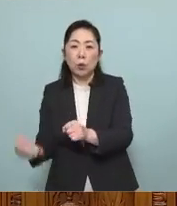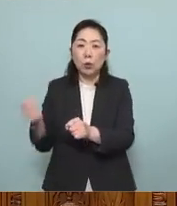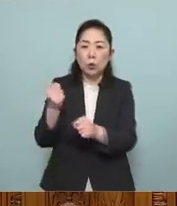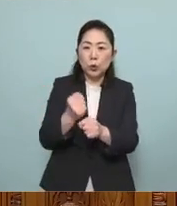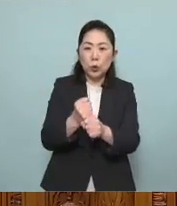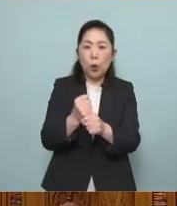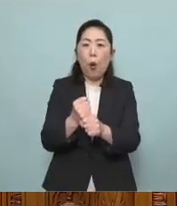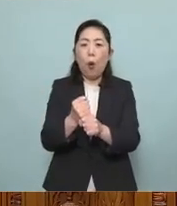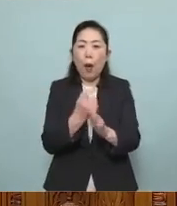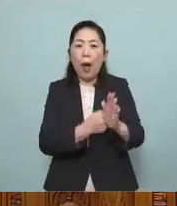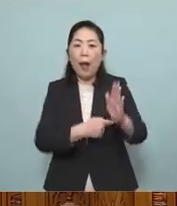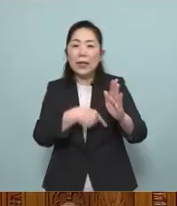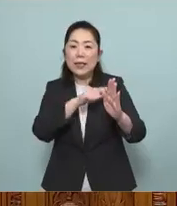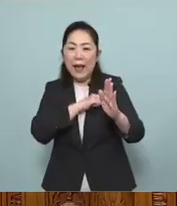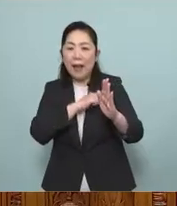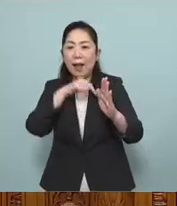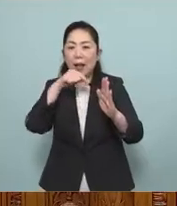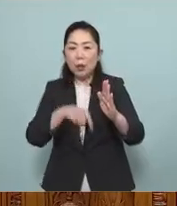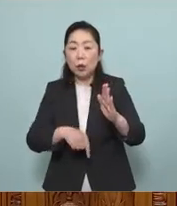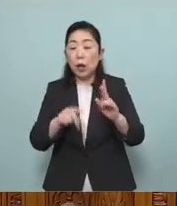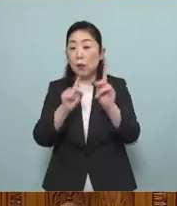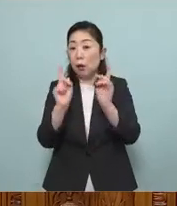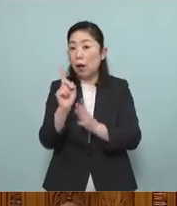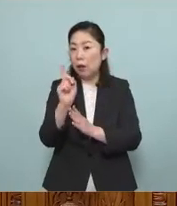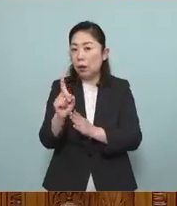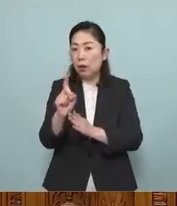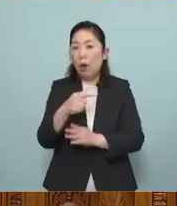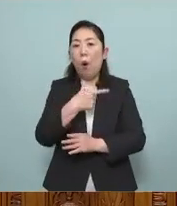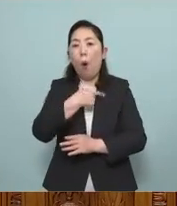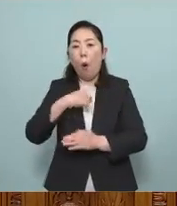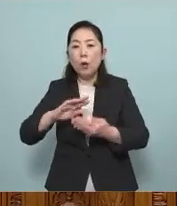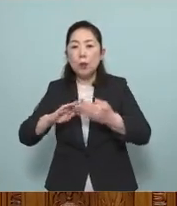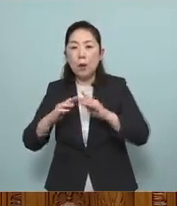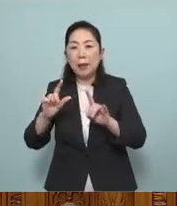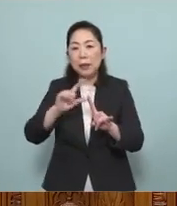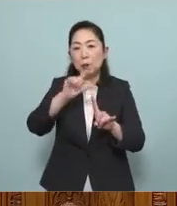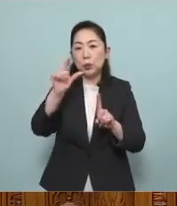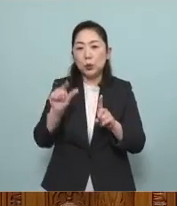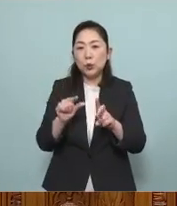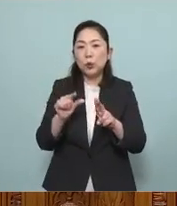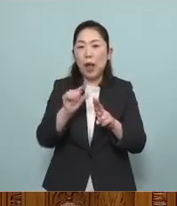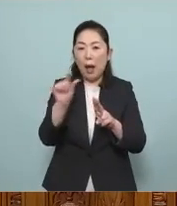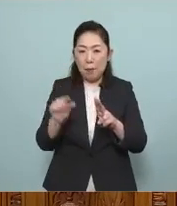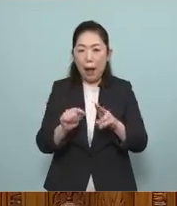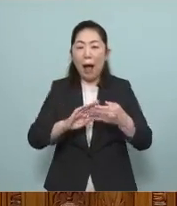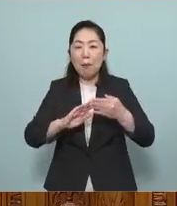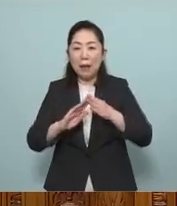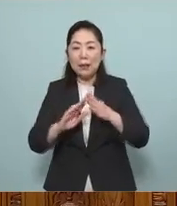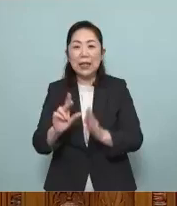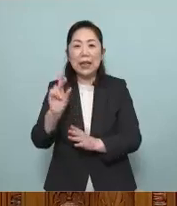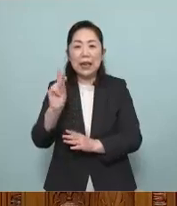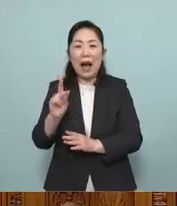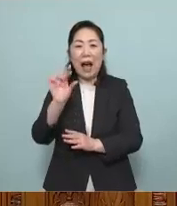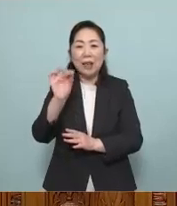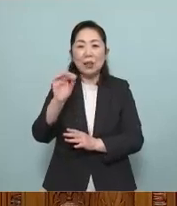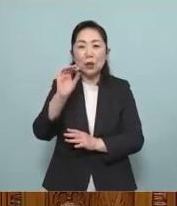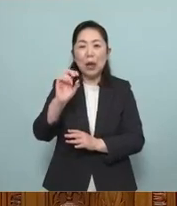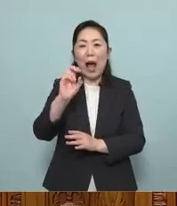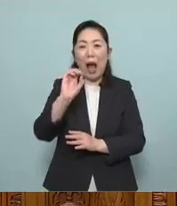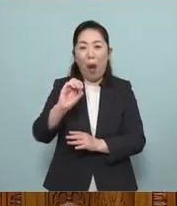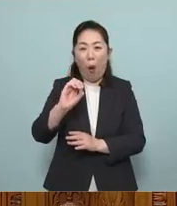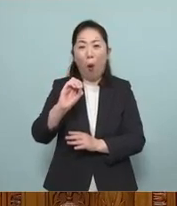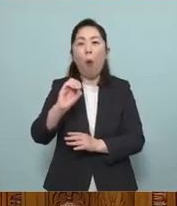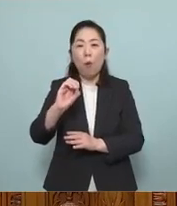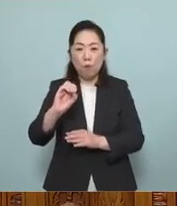の大きな課題です。大熊町、双葉町、桂尾村から復興再生